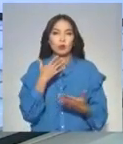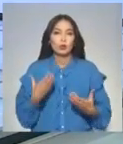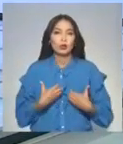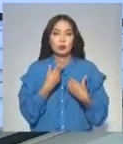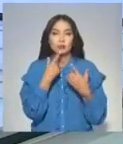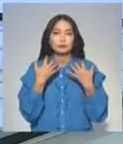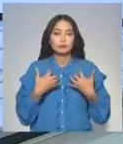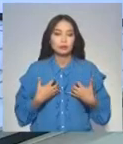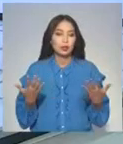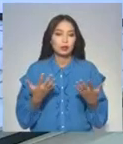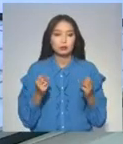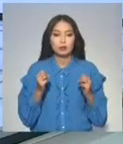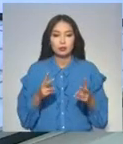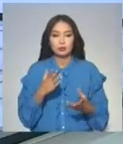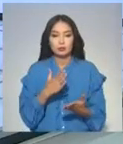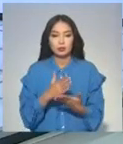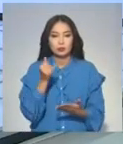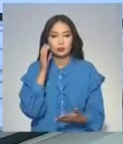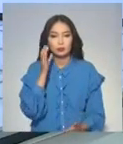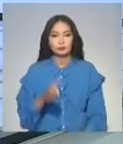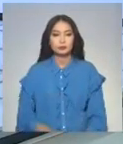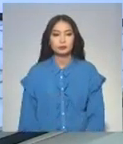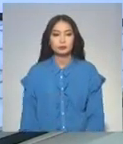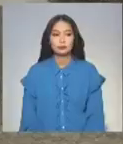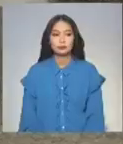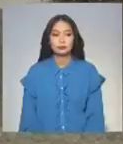дертінің қауіптілігі неде? Толығырақ Ақбота Базарбай тарқатады.